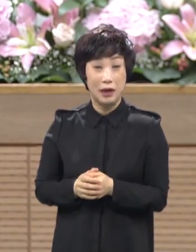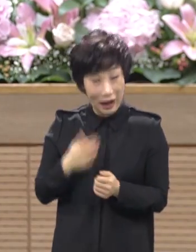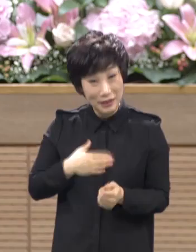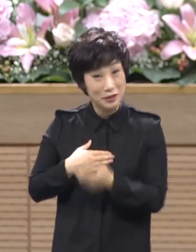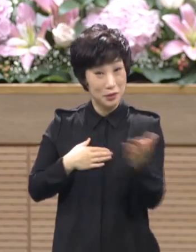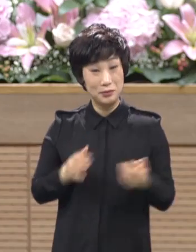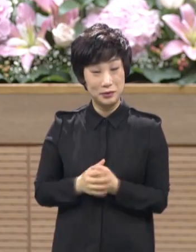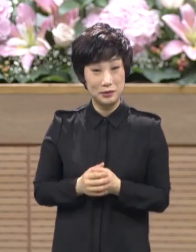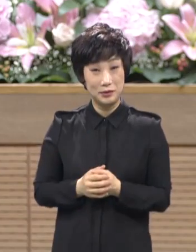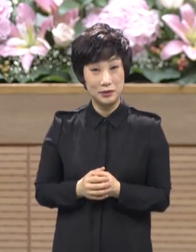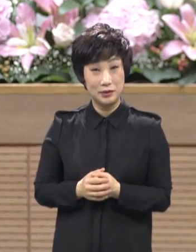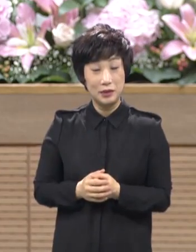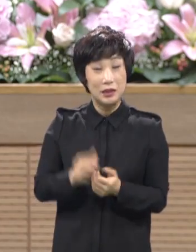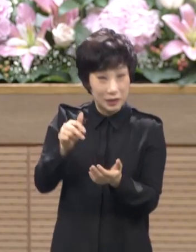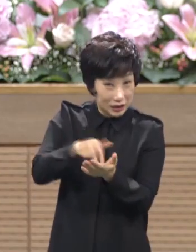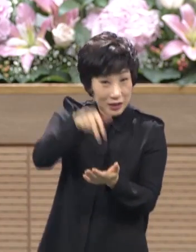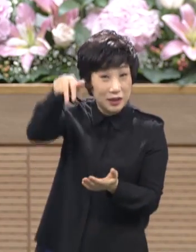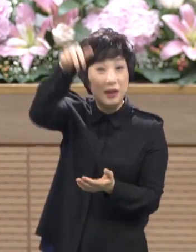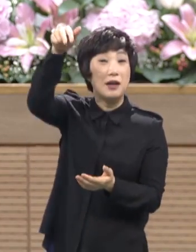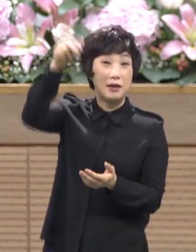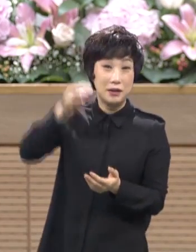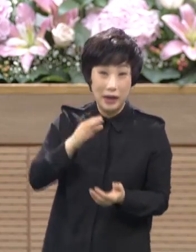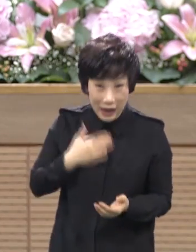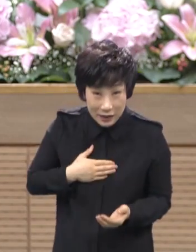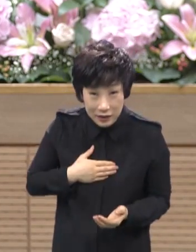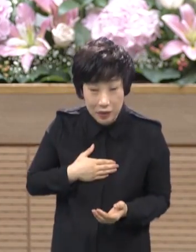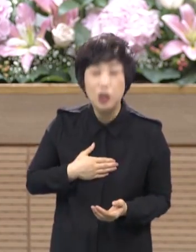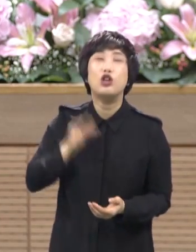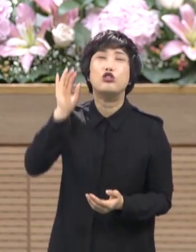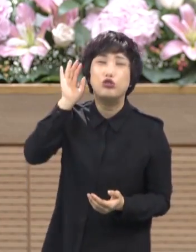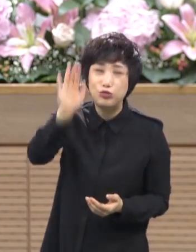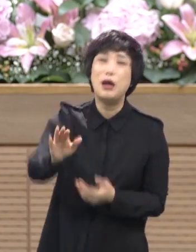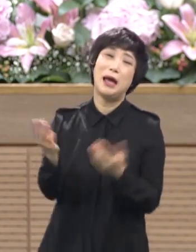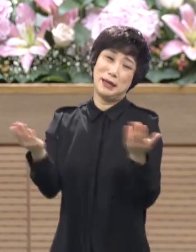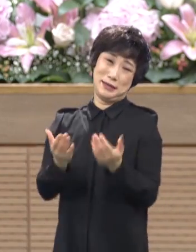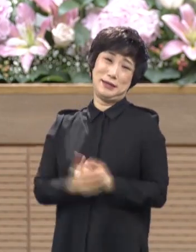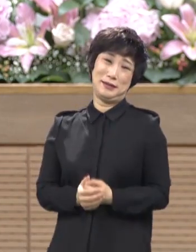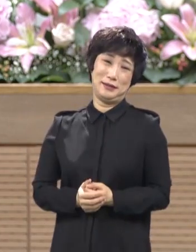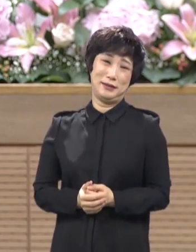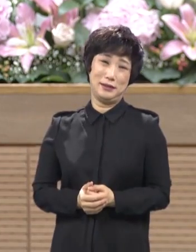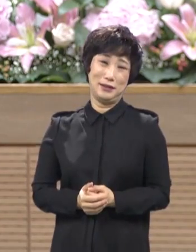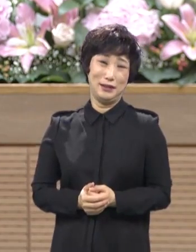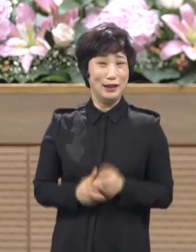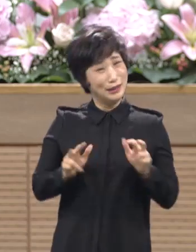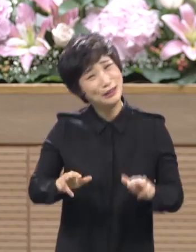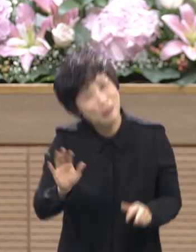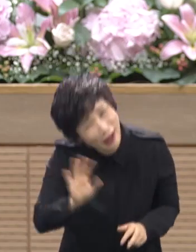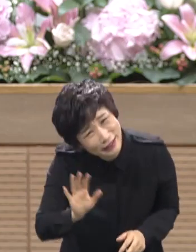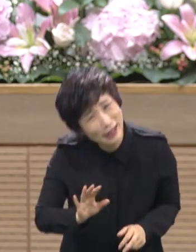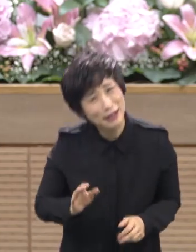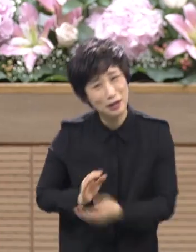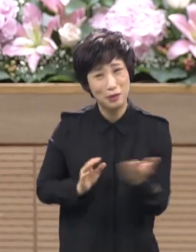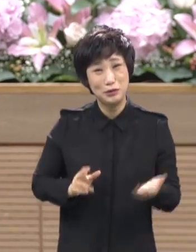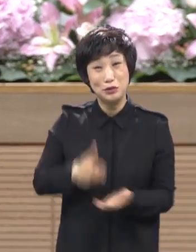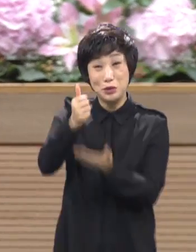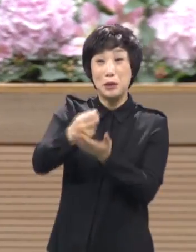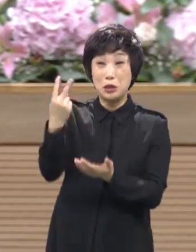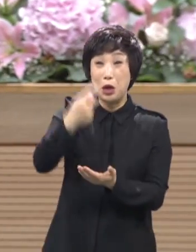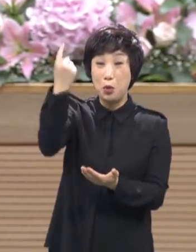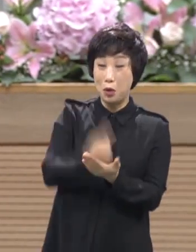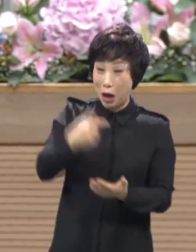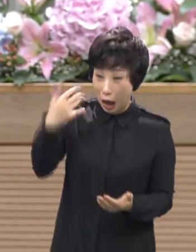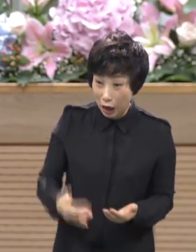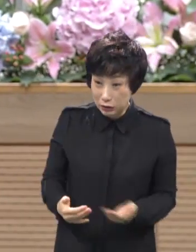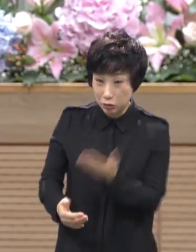강림하시고 들려 올라가서 그 후에 일어날 일이지. 어떻게 주님이 재림도 안